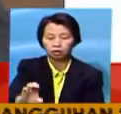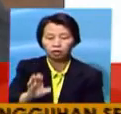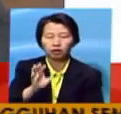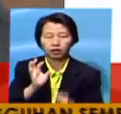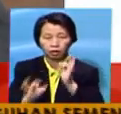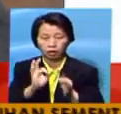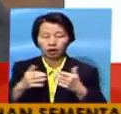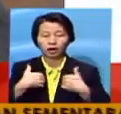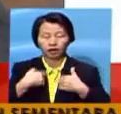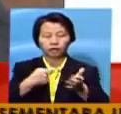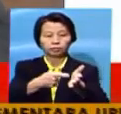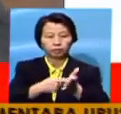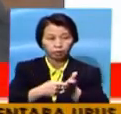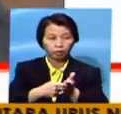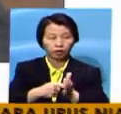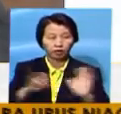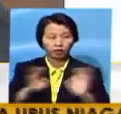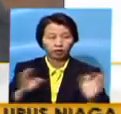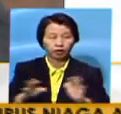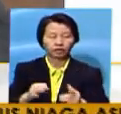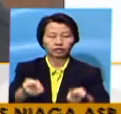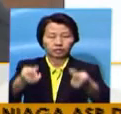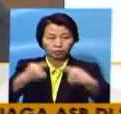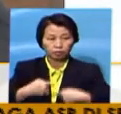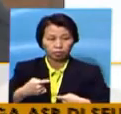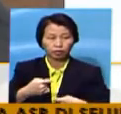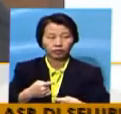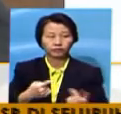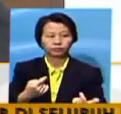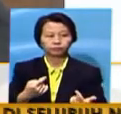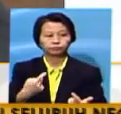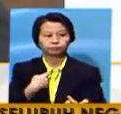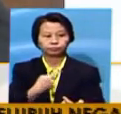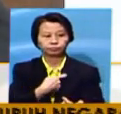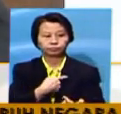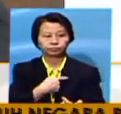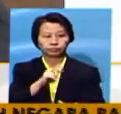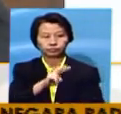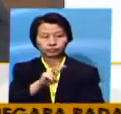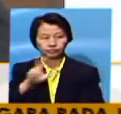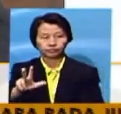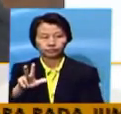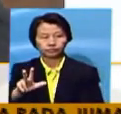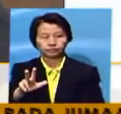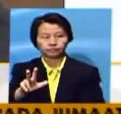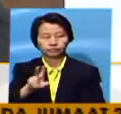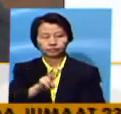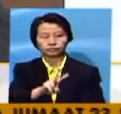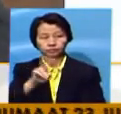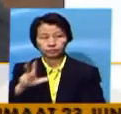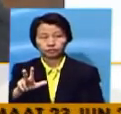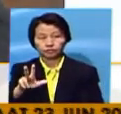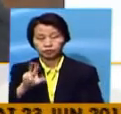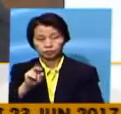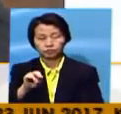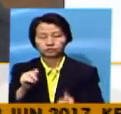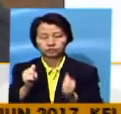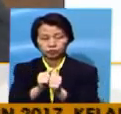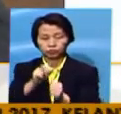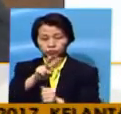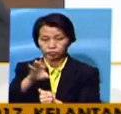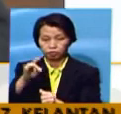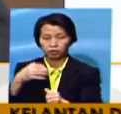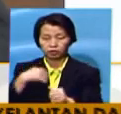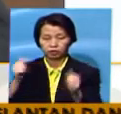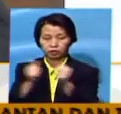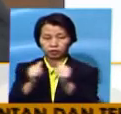keperluan Janganlah datang pada 23 dan kita kita war-warkan 23 tu kita tutup 28 nanti dengan sistem baru kita